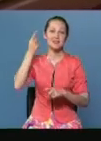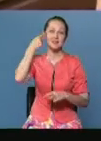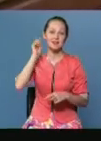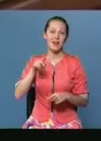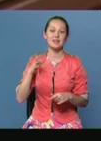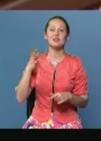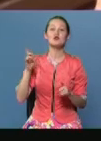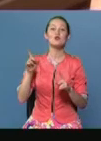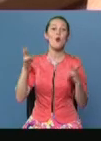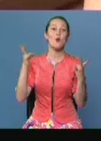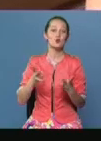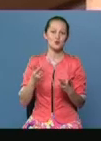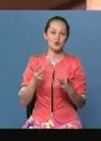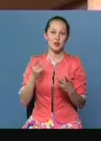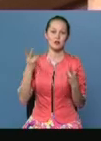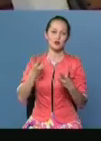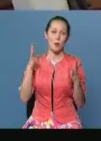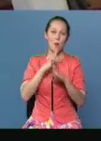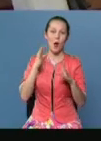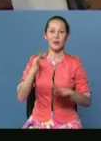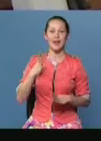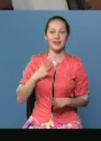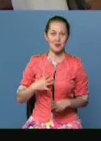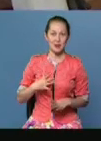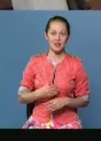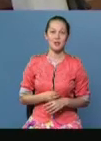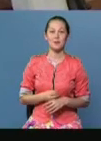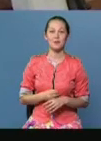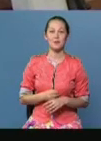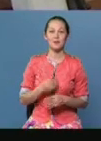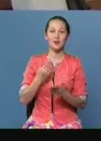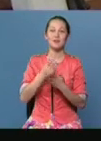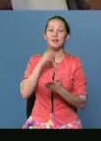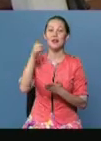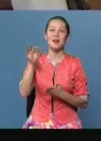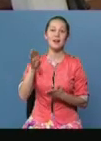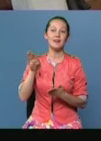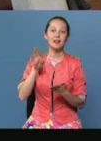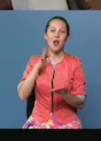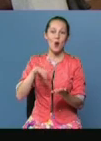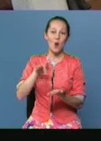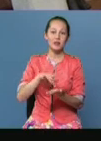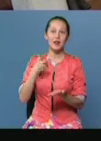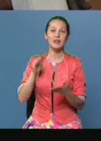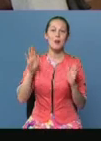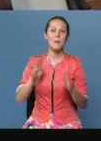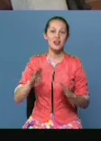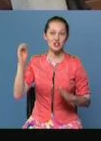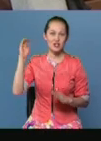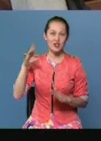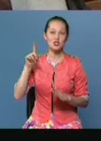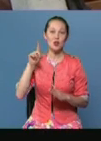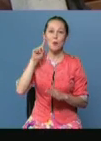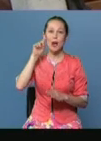отличного кадра – хорошая погода и терпение. Она должна происходить вдали от города, где поменьше света, чтобы поймать